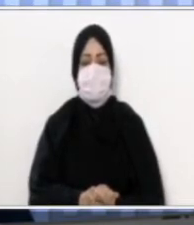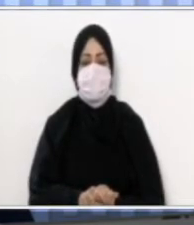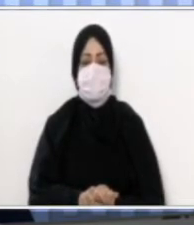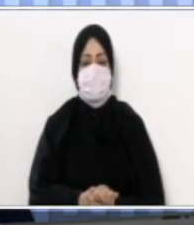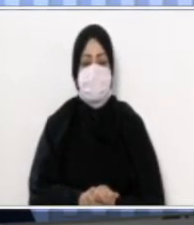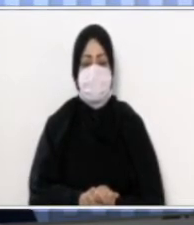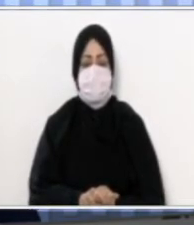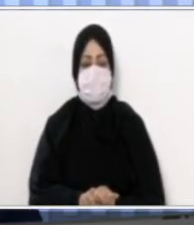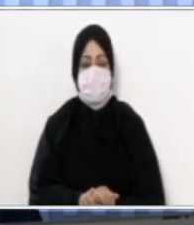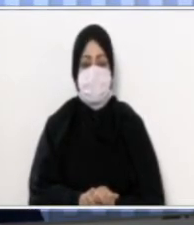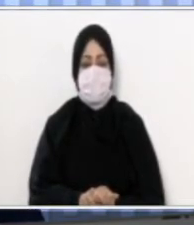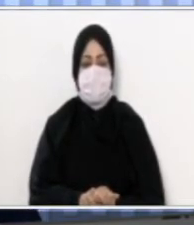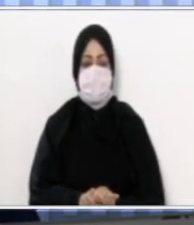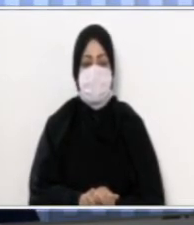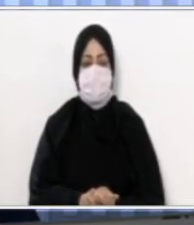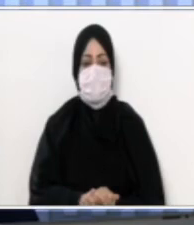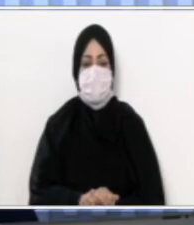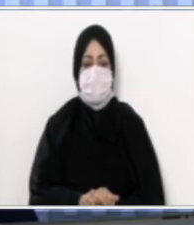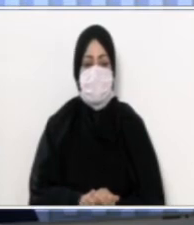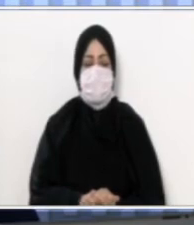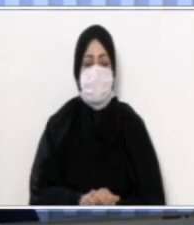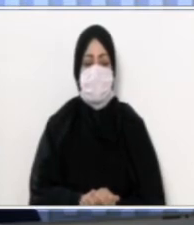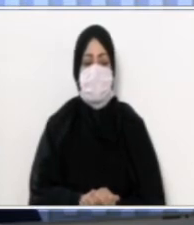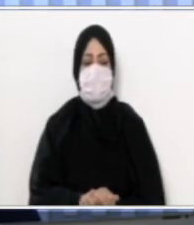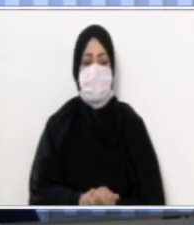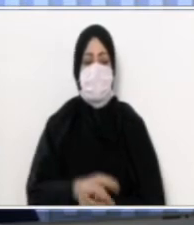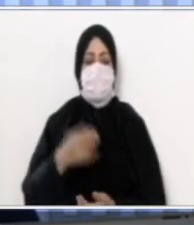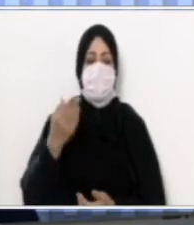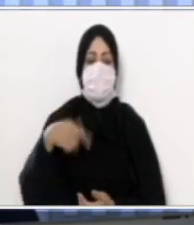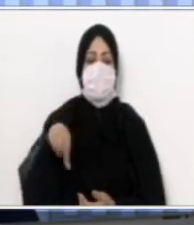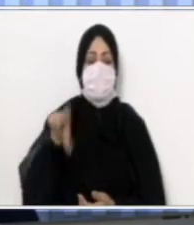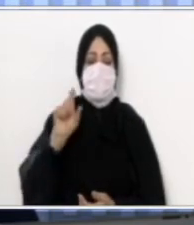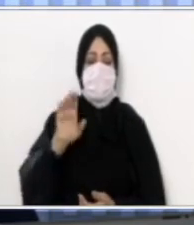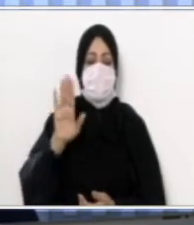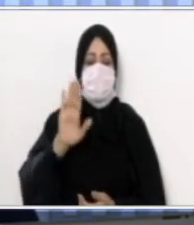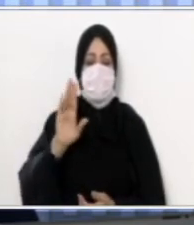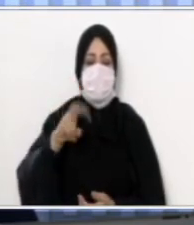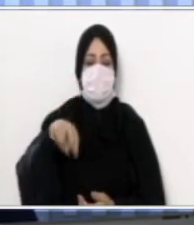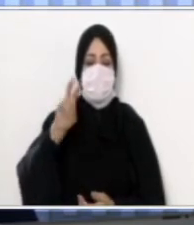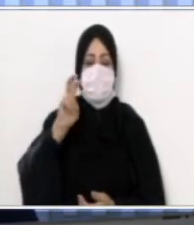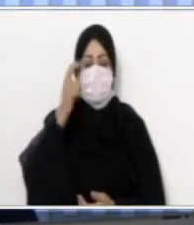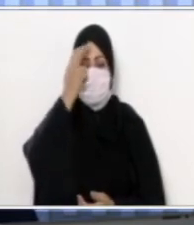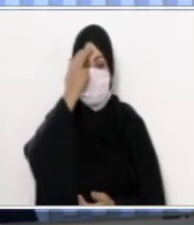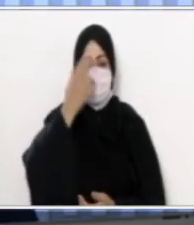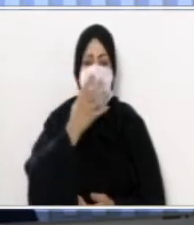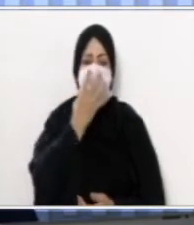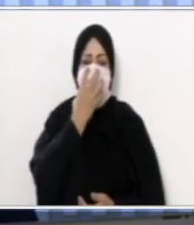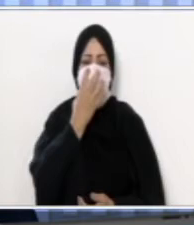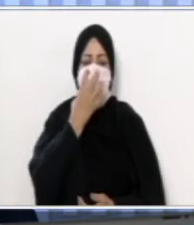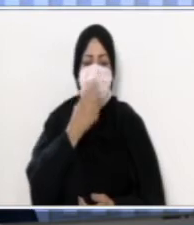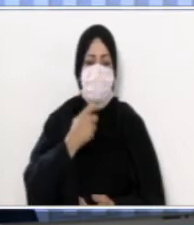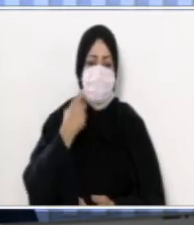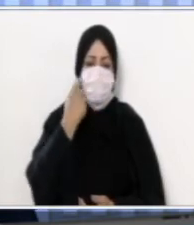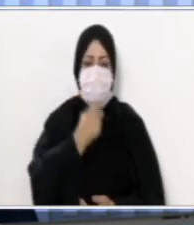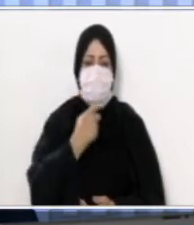الأخت عائشة من مصراتة عندها حساسية صدر ربو، أسأل الله أن يعافيها